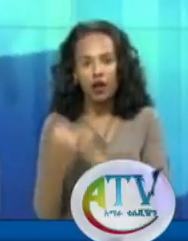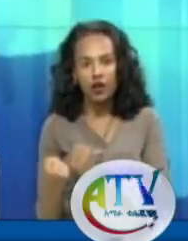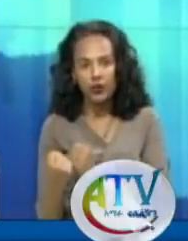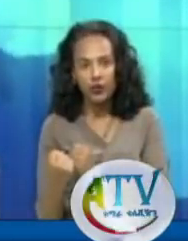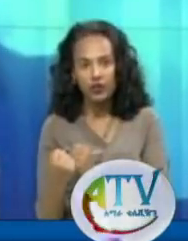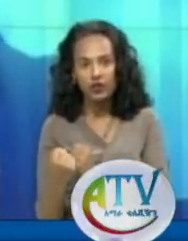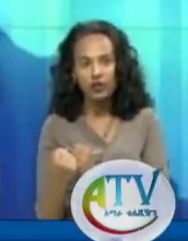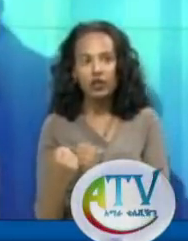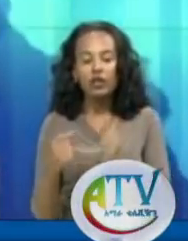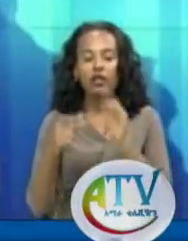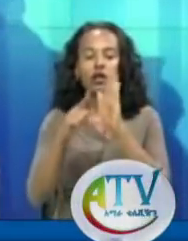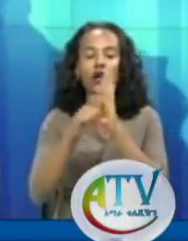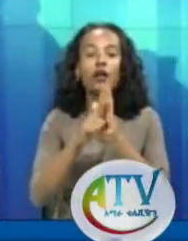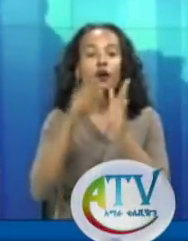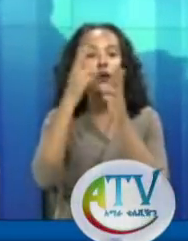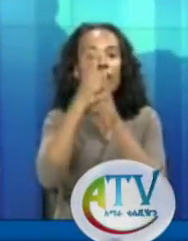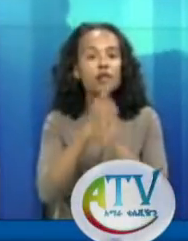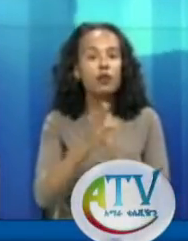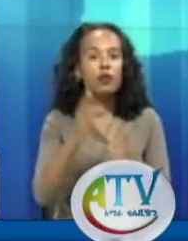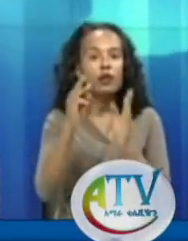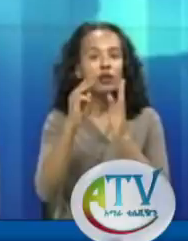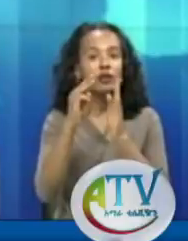የምናስጠናክርበት የህግ ማስከበር